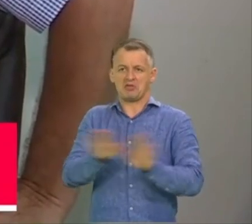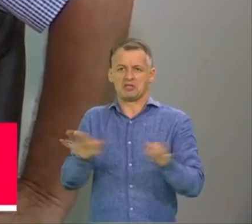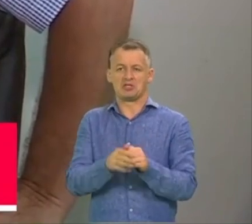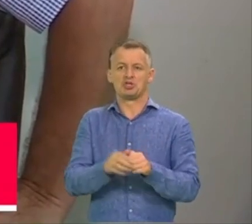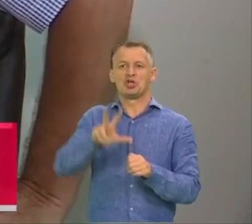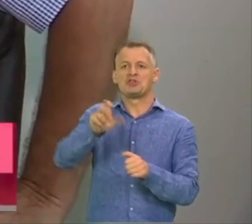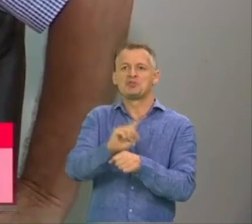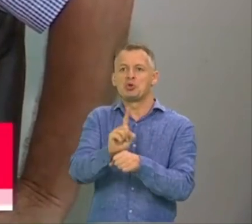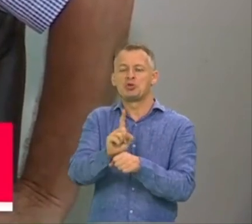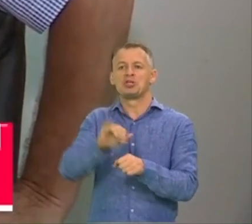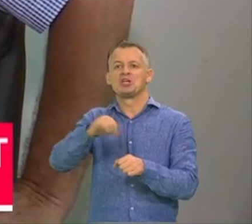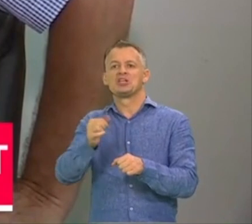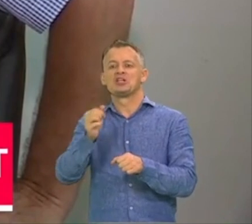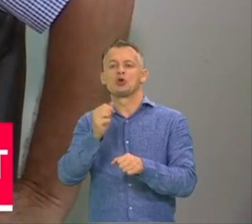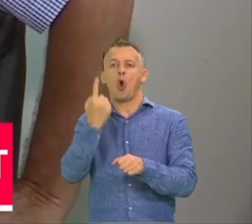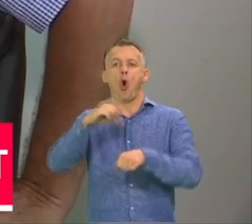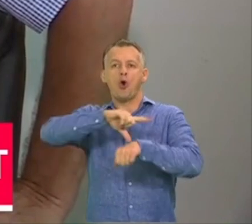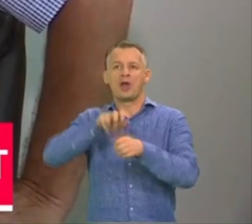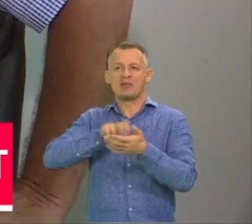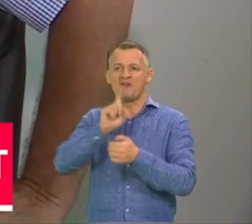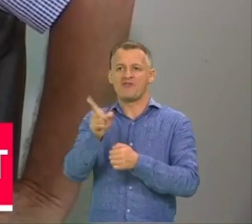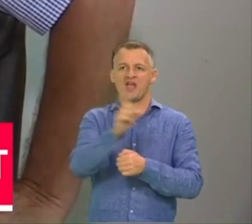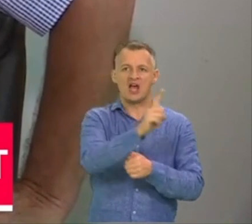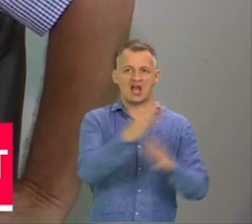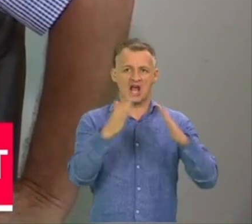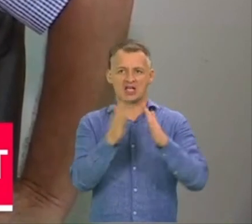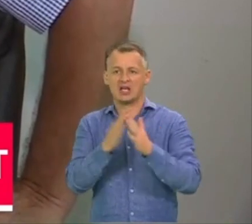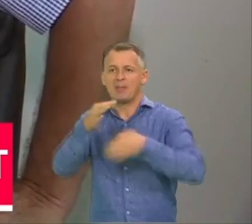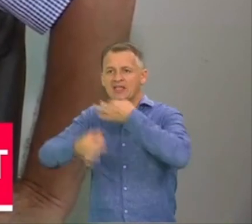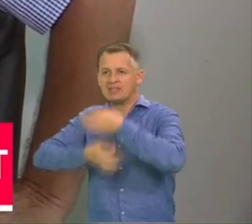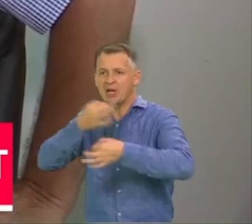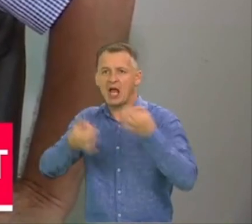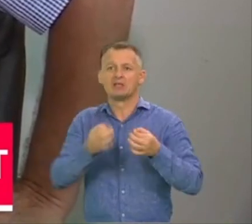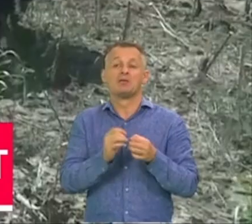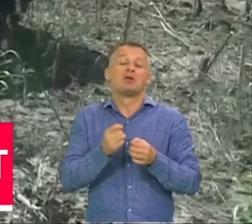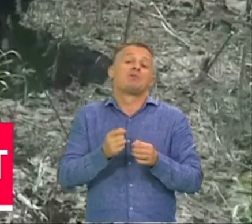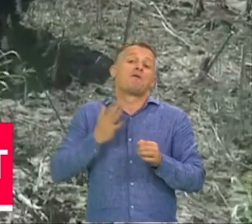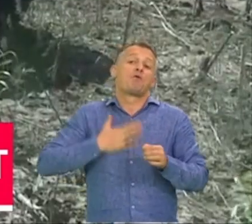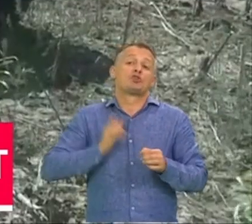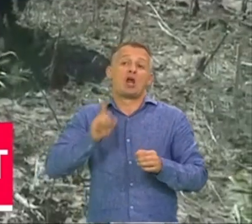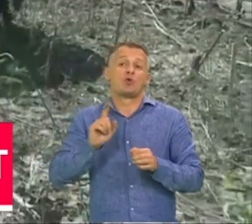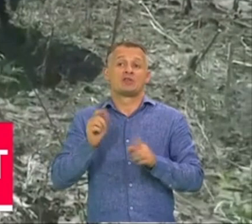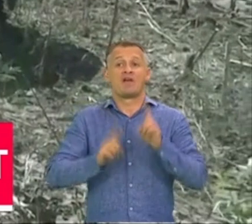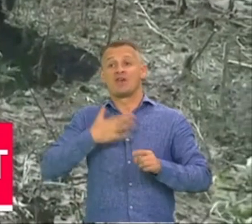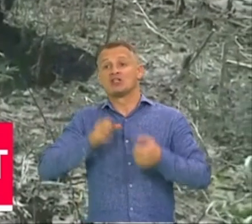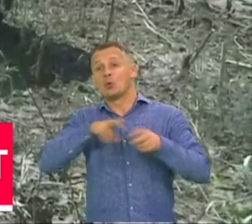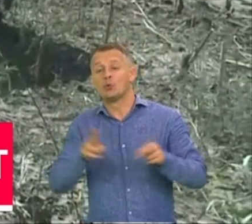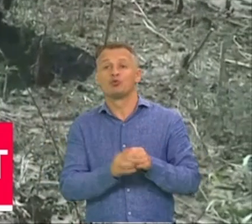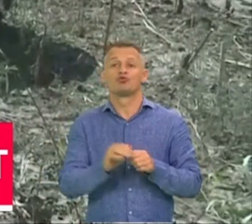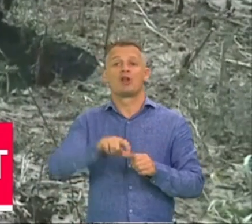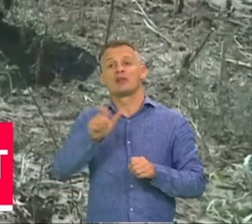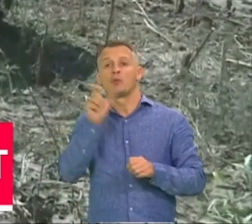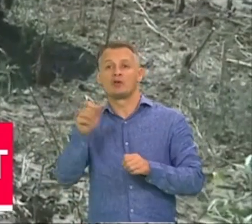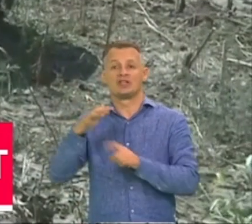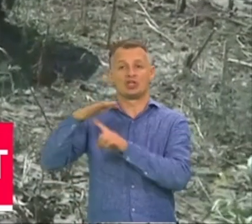jumătate de oră, într-o oră, am mers din casă în casă, i-am explicat omului, e voința dumnealui că vrea sau nu știu ce. Resturi de drone rusești au căzut de